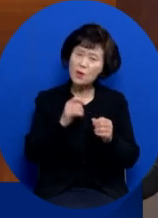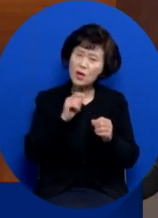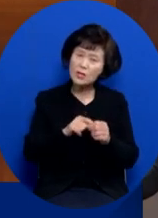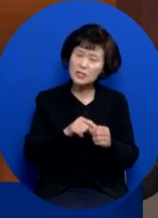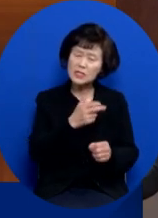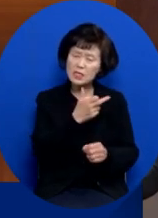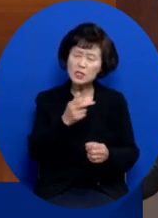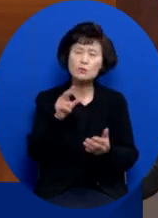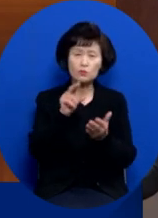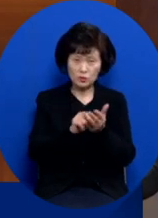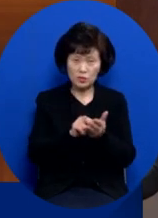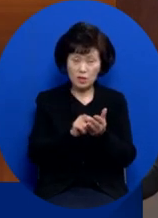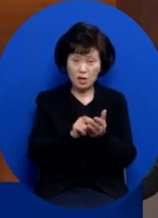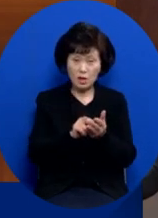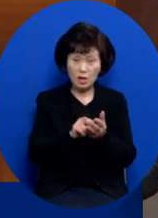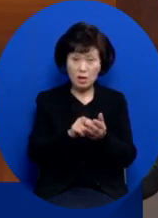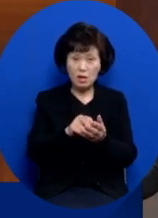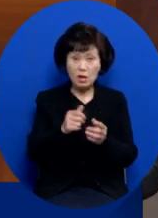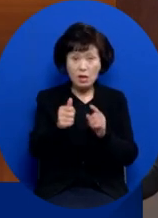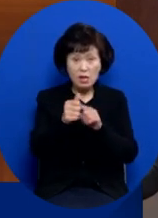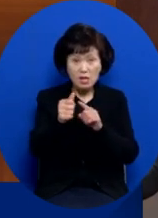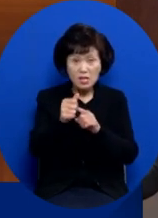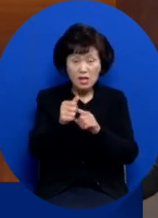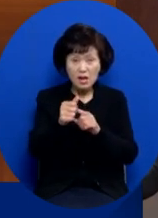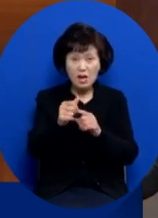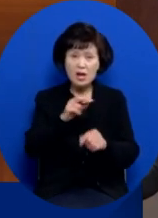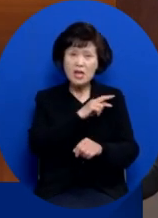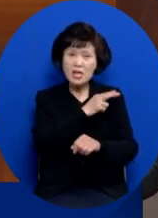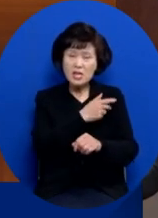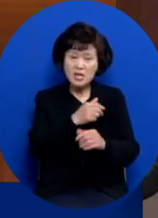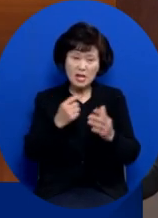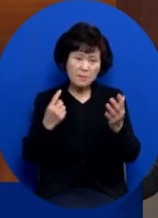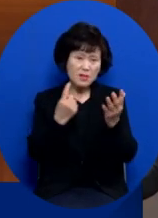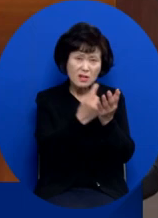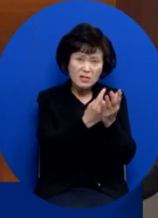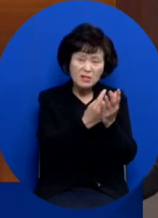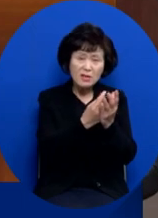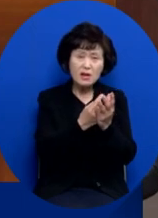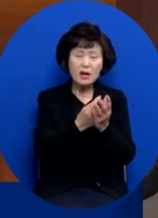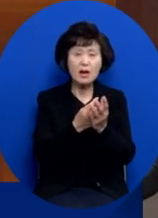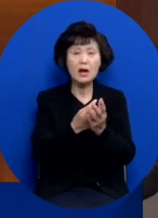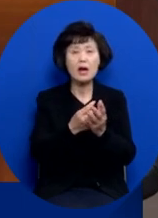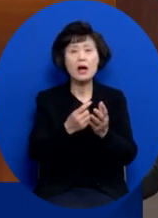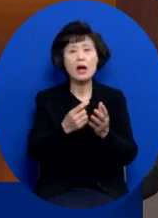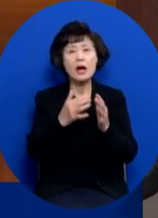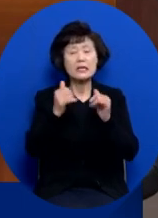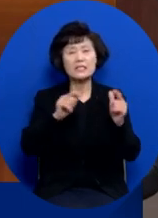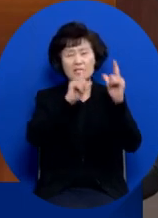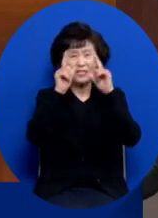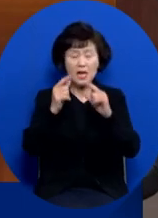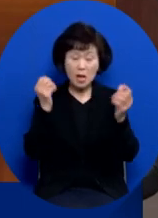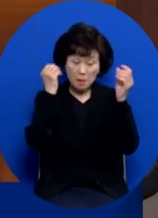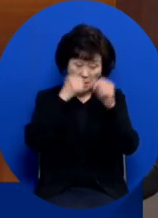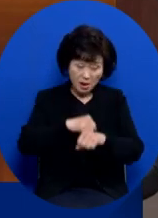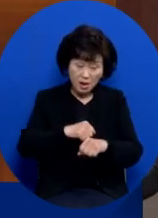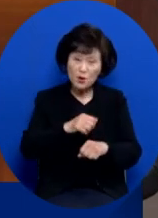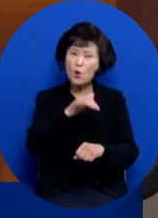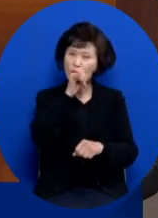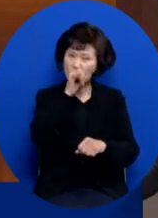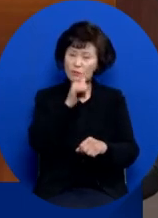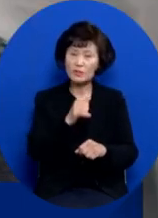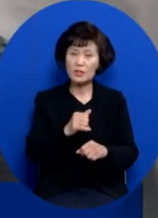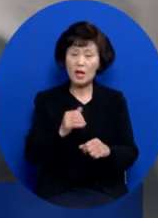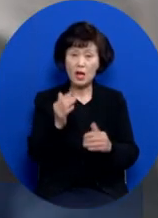생각합니다 그 집단의 들어가서 인생을 송두리째 다 망가진 사람들도 있어요 관공서도 관심을 가져야 된다